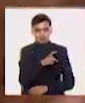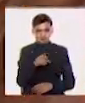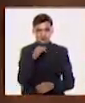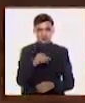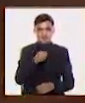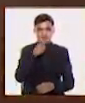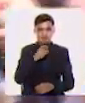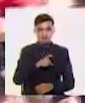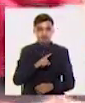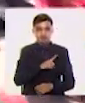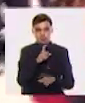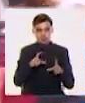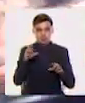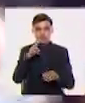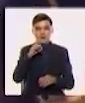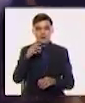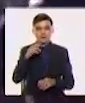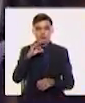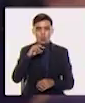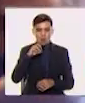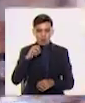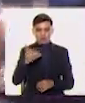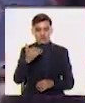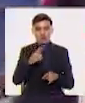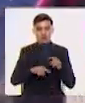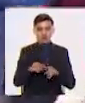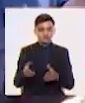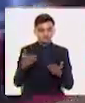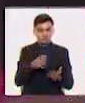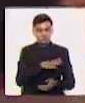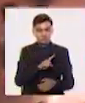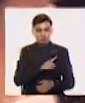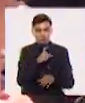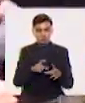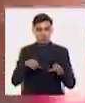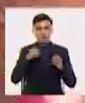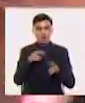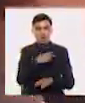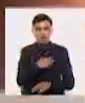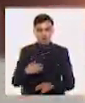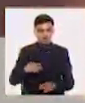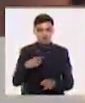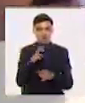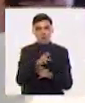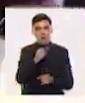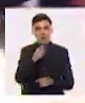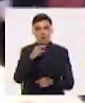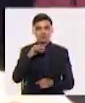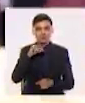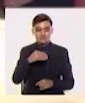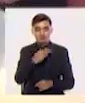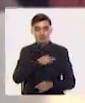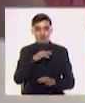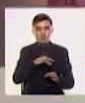жоғары білікті кардиологтардан тіпті белсендінің туыстары шақыртқан мамандардан құралған комиссия Ағаділдің ажалына